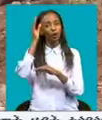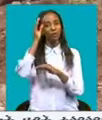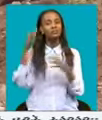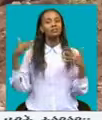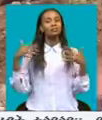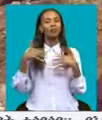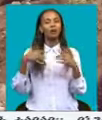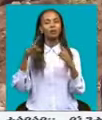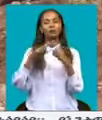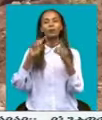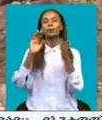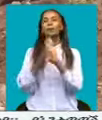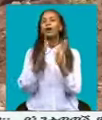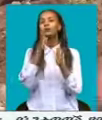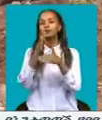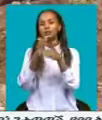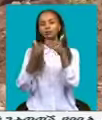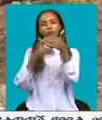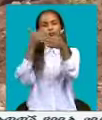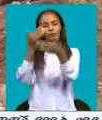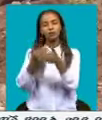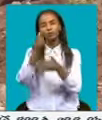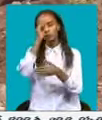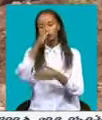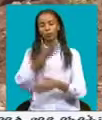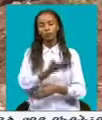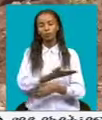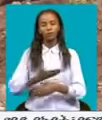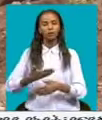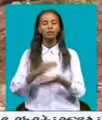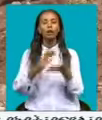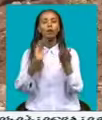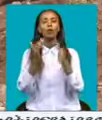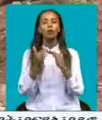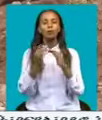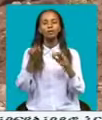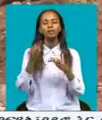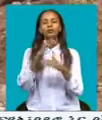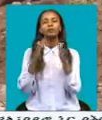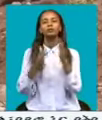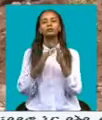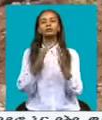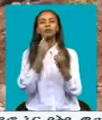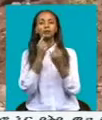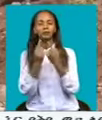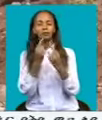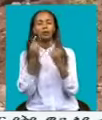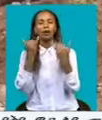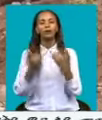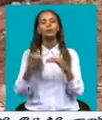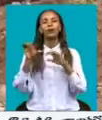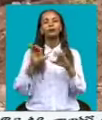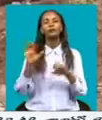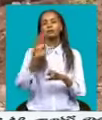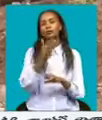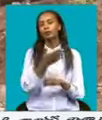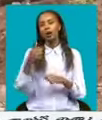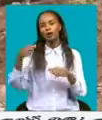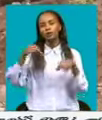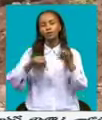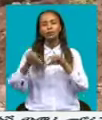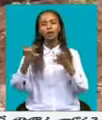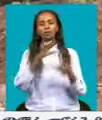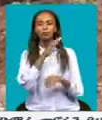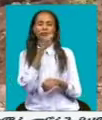ስጋት ወደማይሆንበት ደረጃ ለማድረስ ሰው ቁርጠኛ ሆኖ በዚህ ደረጃ ላይ እየነገረን አሁን ያደረጋቸው ነገሮች አስተዋጽኦ